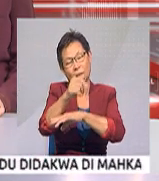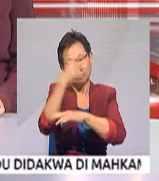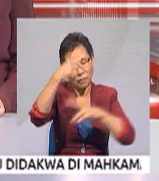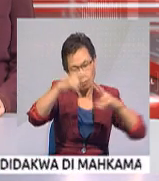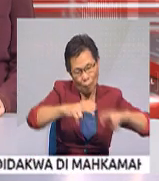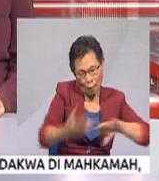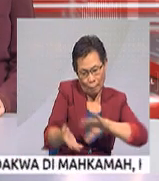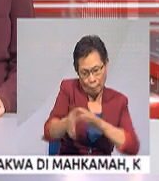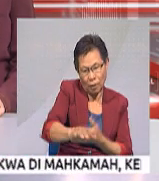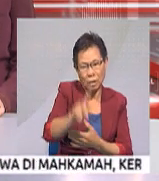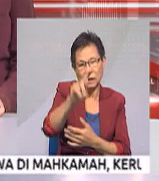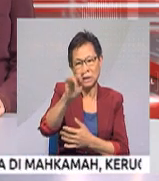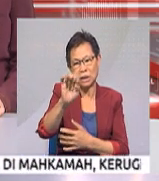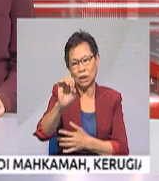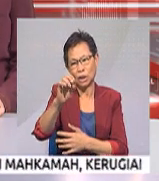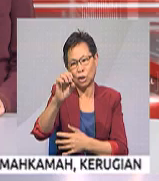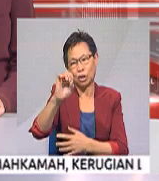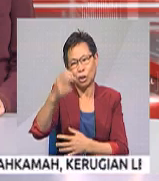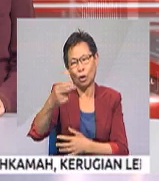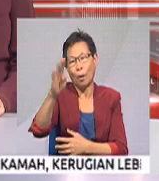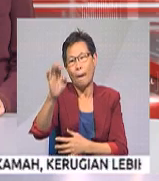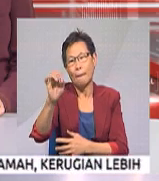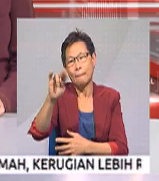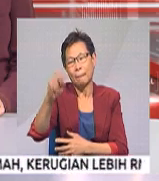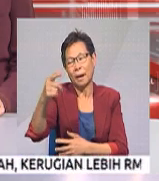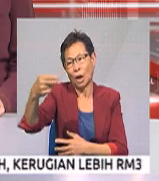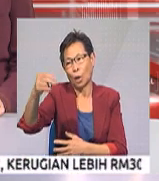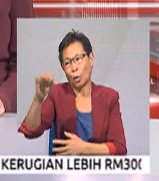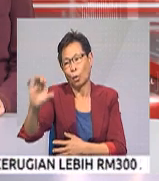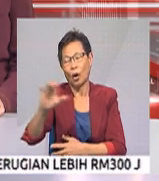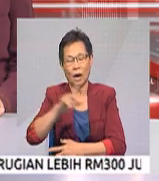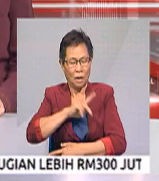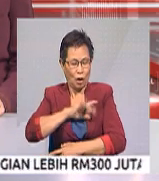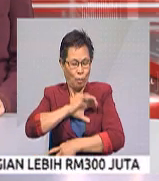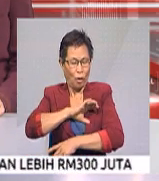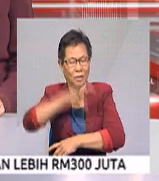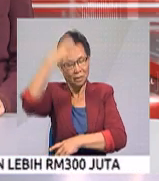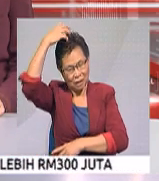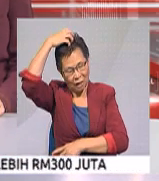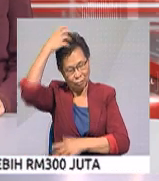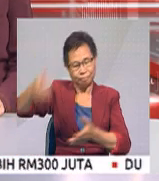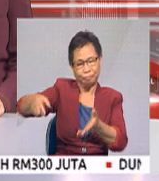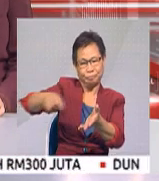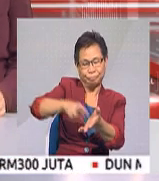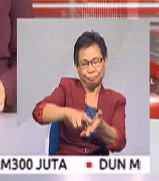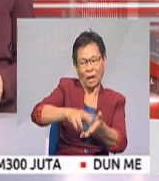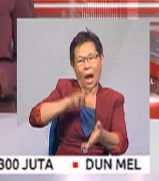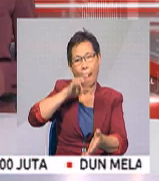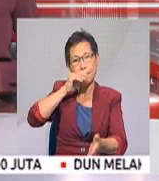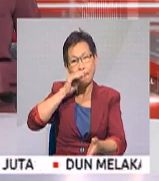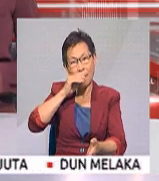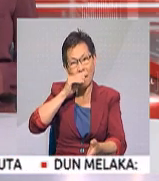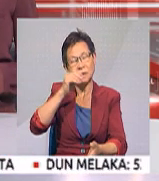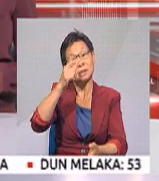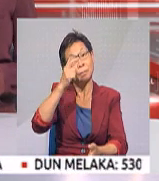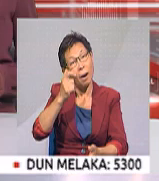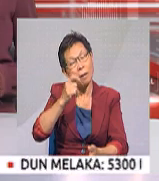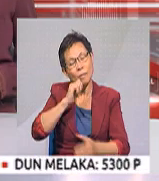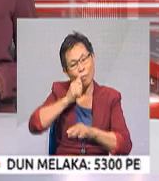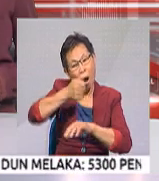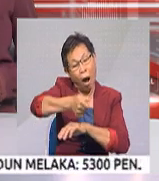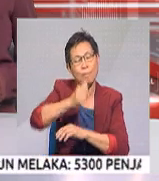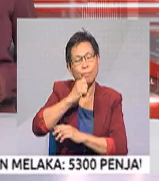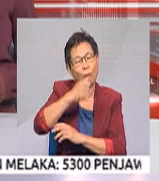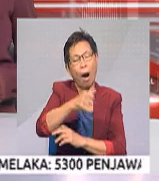kes kematian Teo Beng Hock. Ketua Polis Selangor Datuk Nur Azam Jamaluddin dalam satu kenyataan berkata ia susulan arahan